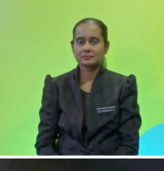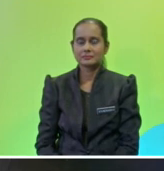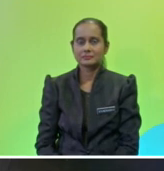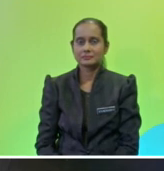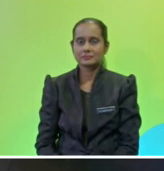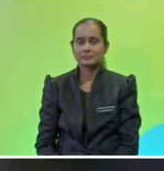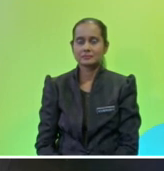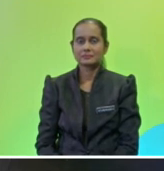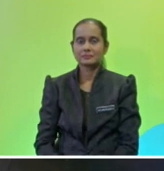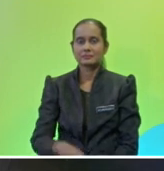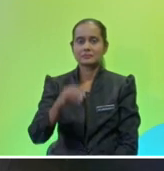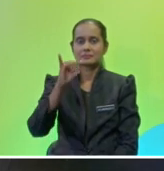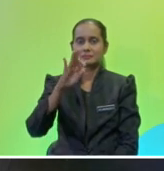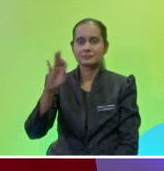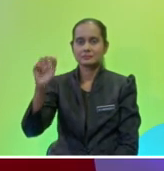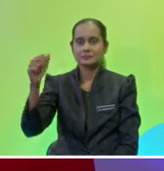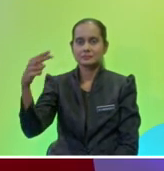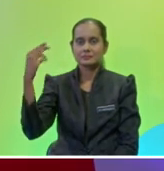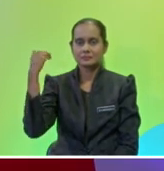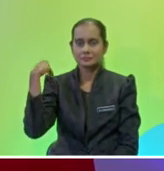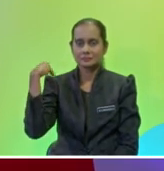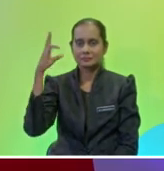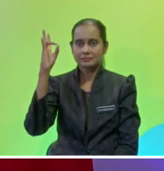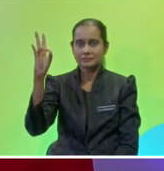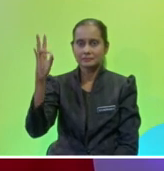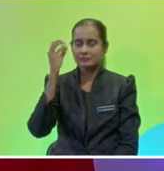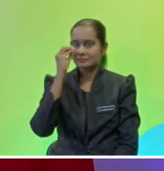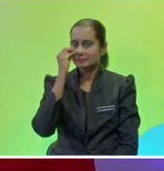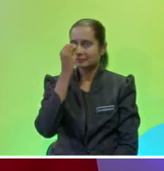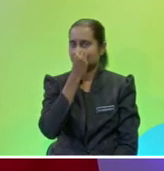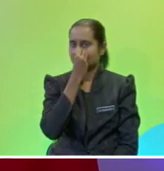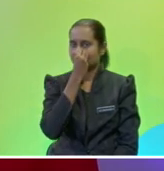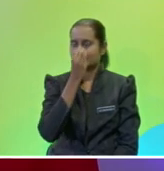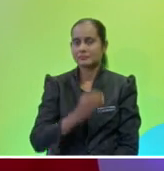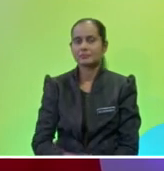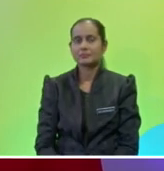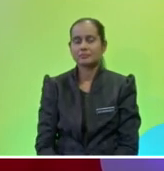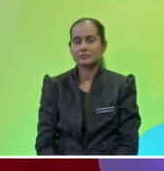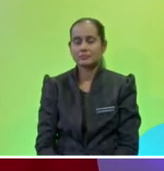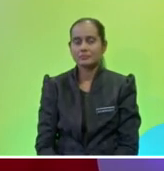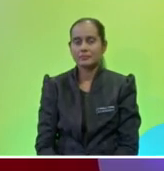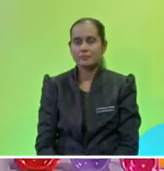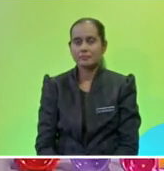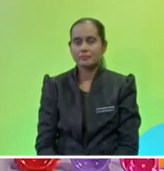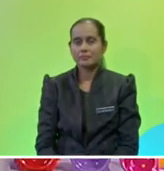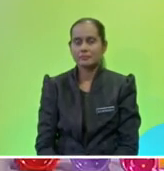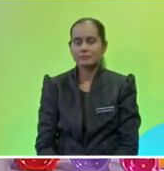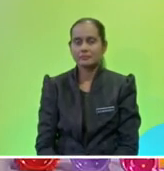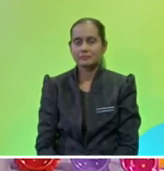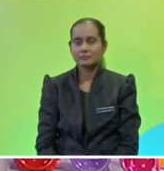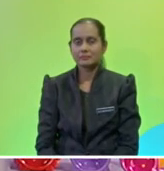Ifah ada 7 Kuntum bunga tulip 7 Kuntum bunga tuli